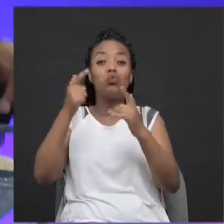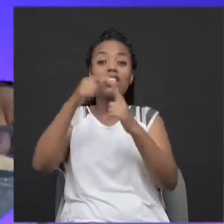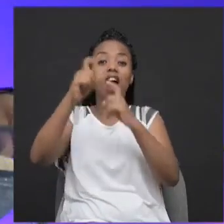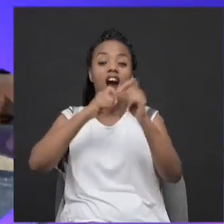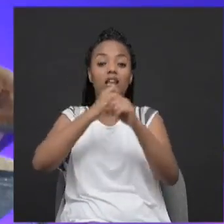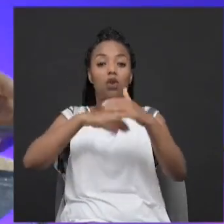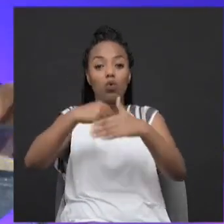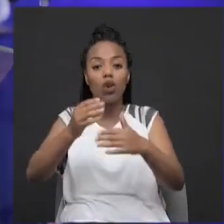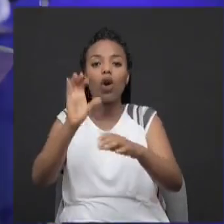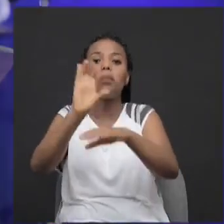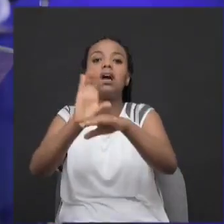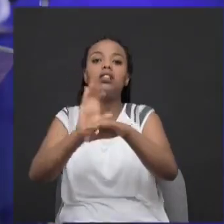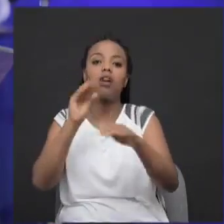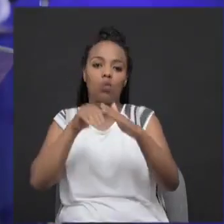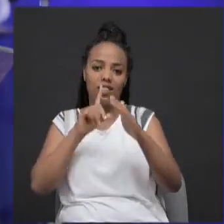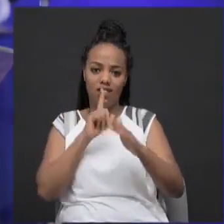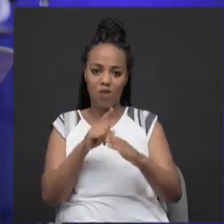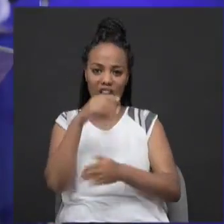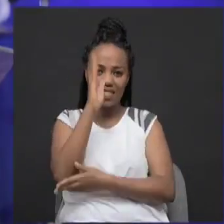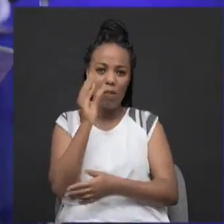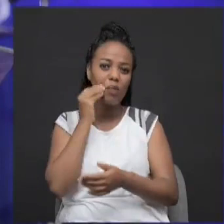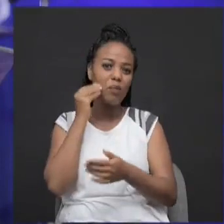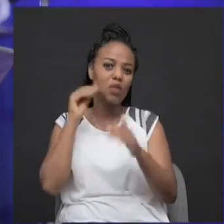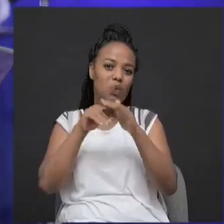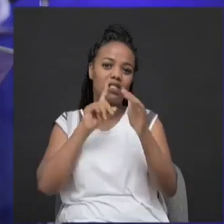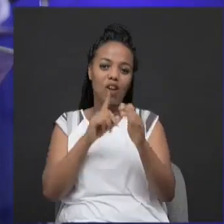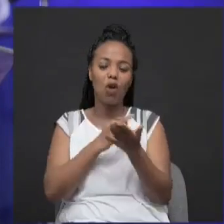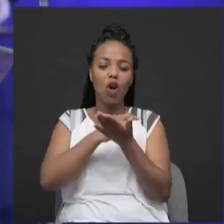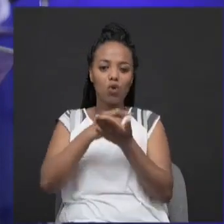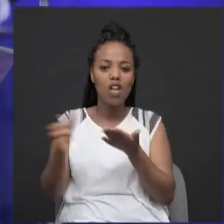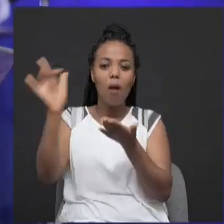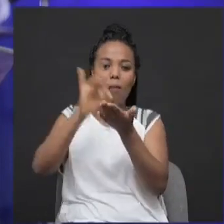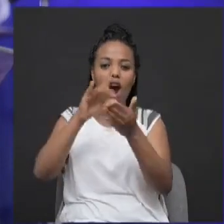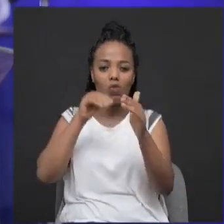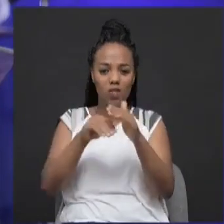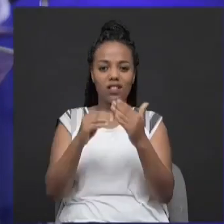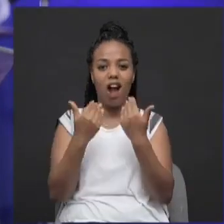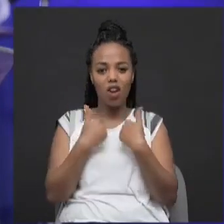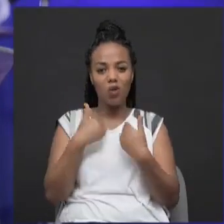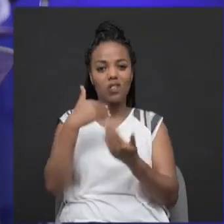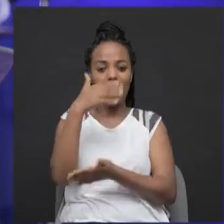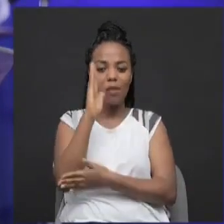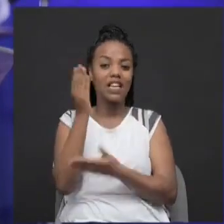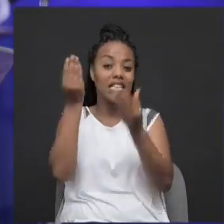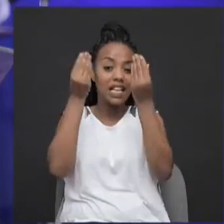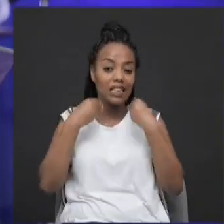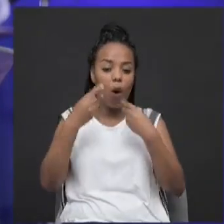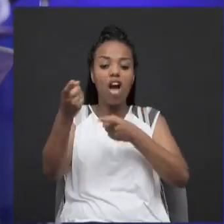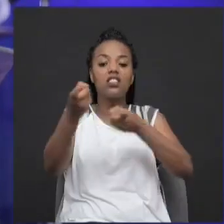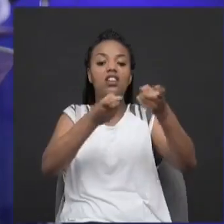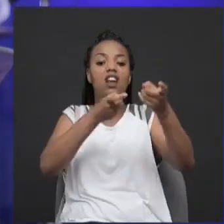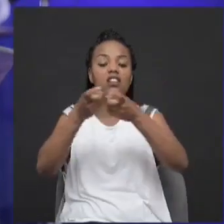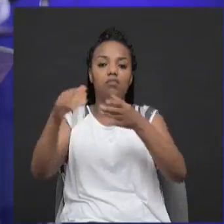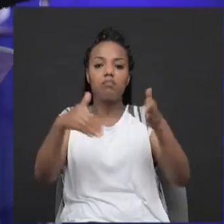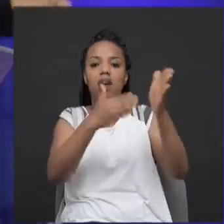ከቤተ ክርስቲያን ውስጥ ነው። ከእግዚአብሔር ቤት ውስጥ በቅዱሳን ማህበር ውስጥ ከነበረው እግዚአብሔር ከሰጠው አስተዳደራዊ አካሄድ